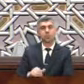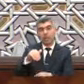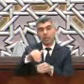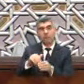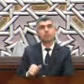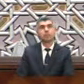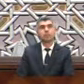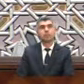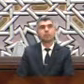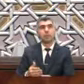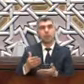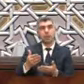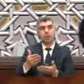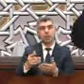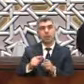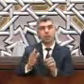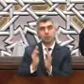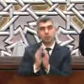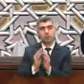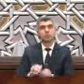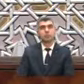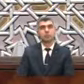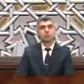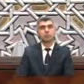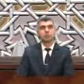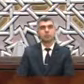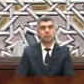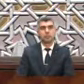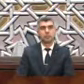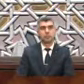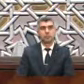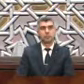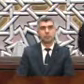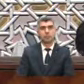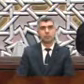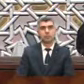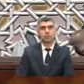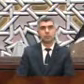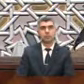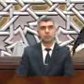المحترمين عن فريق العدالة والتنمية. تفضل سيد نائب محترم.